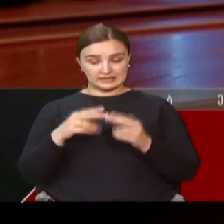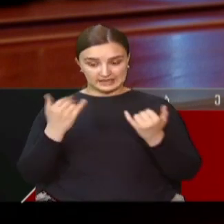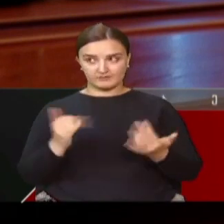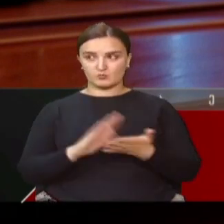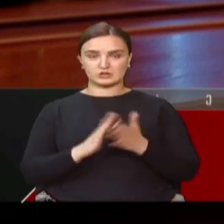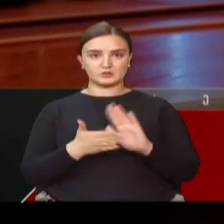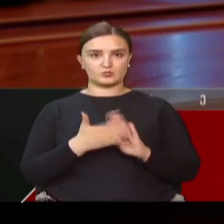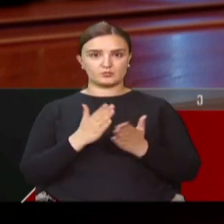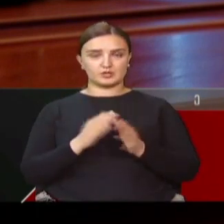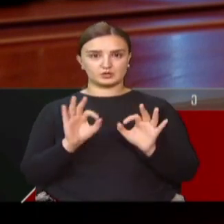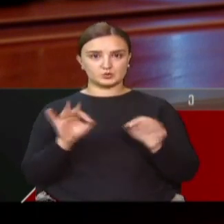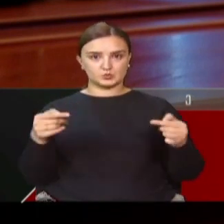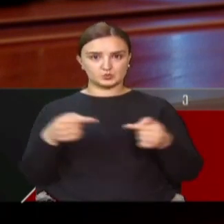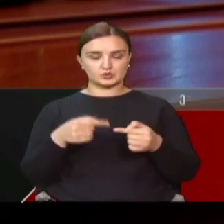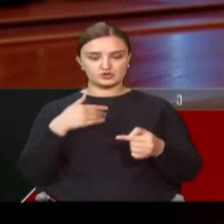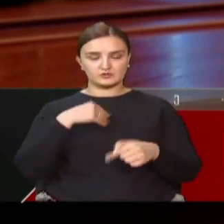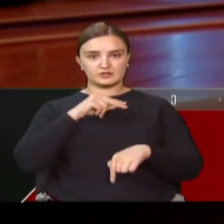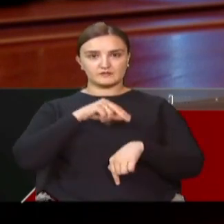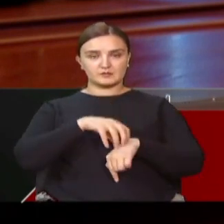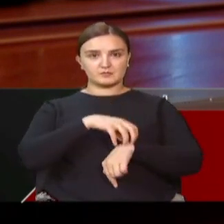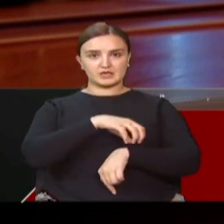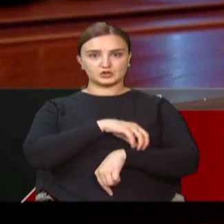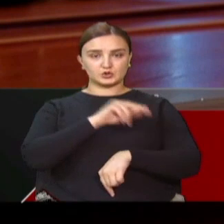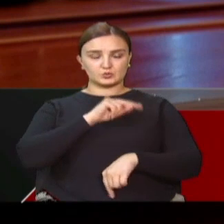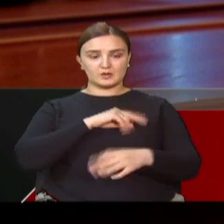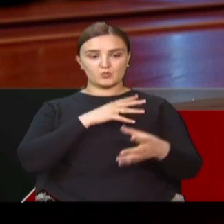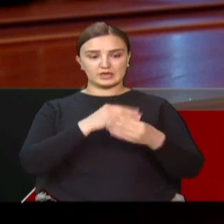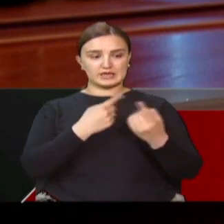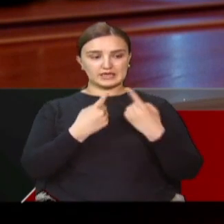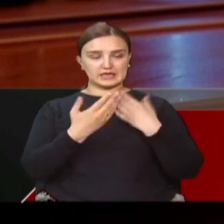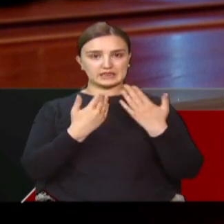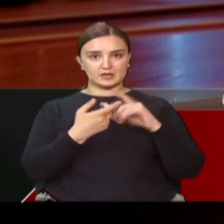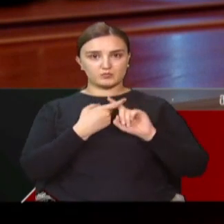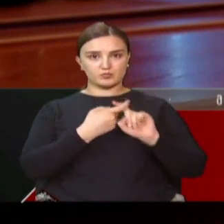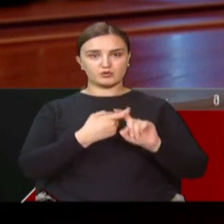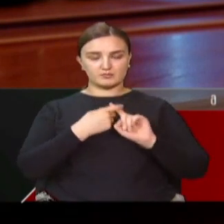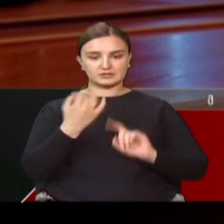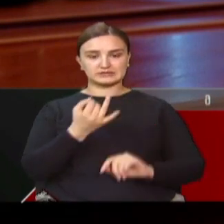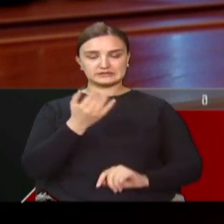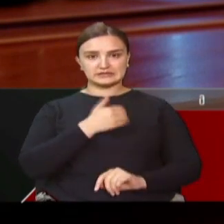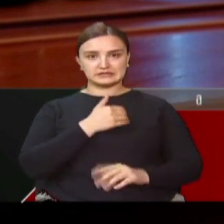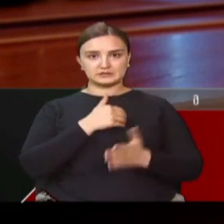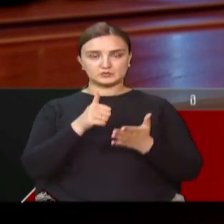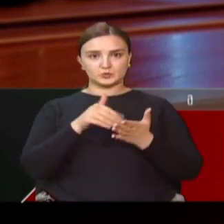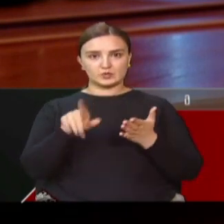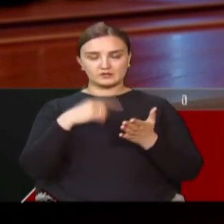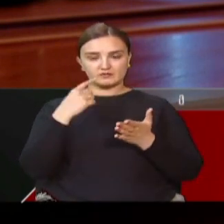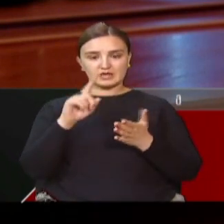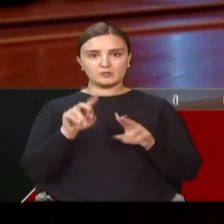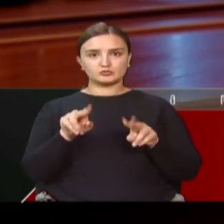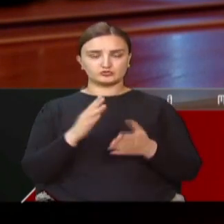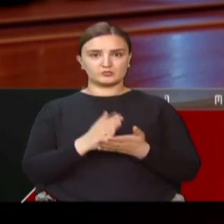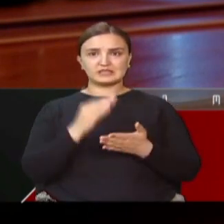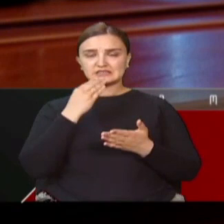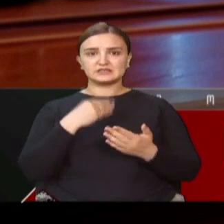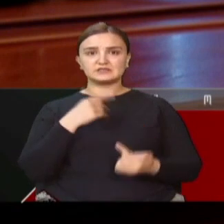amas vam vot, zustat rom, čveni partnerul, damo ki de buleba, arnișne, usima su, čveni, čveni, interese bze uarit, kat, mași ragam nu șnoloba, ristui se